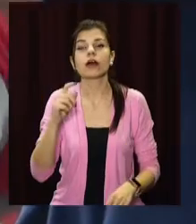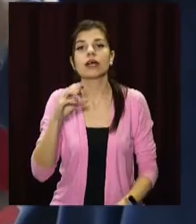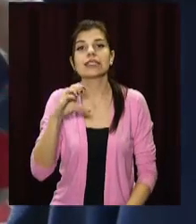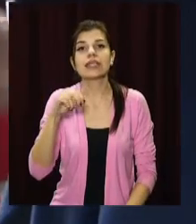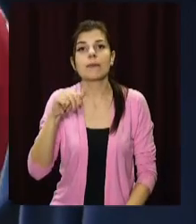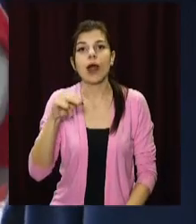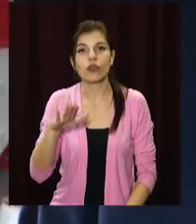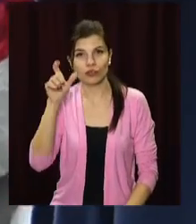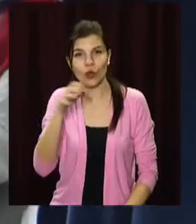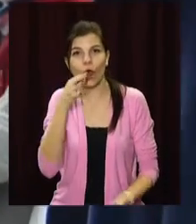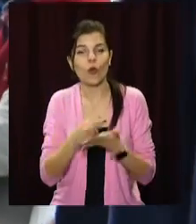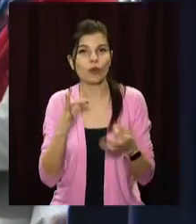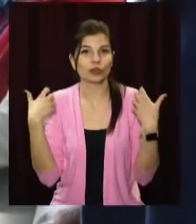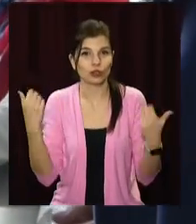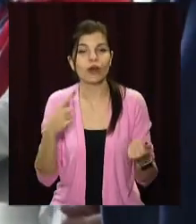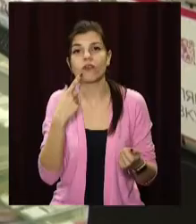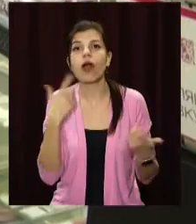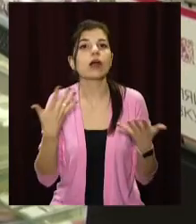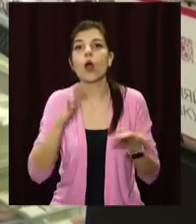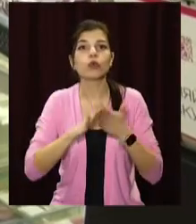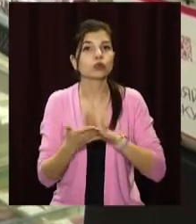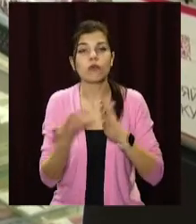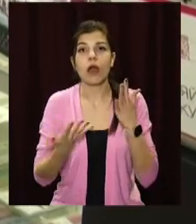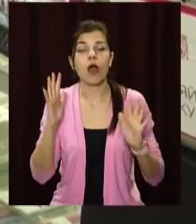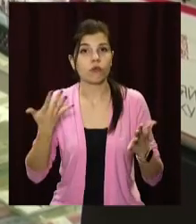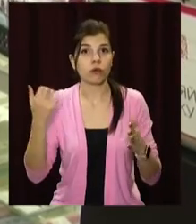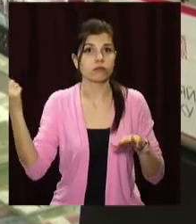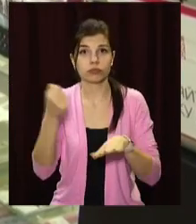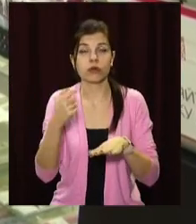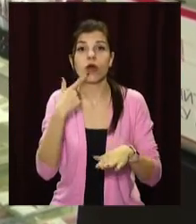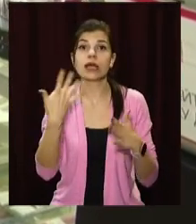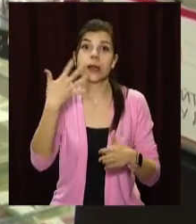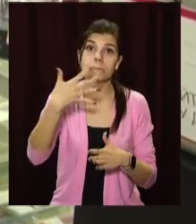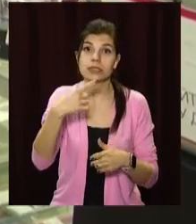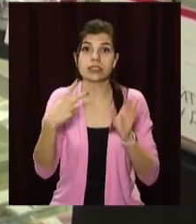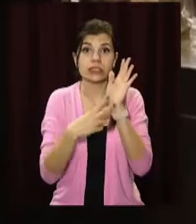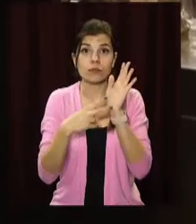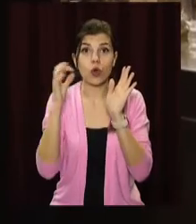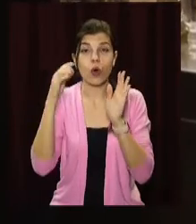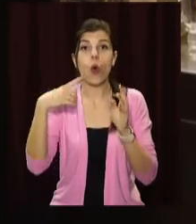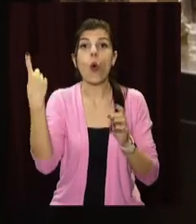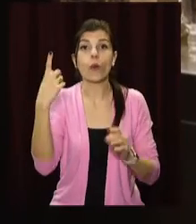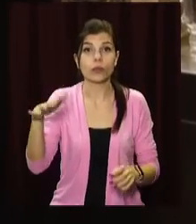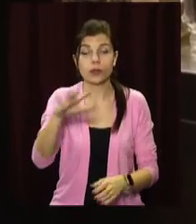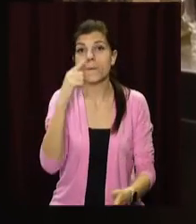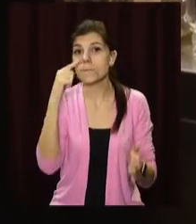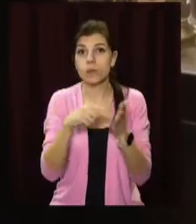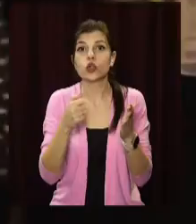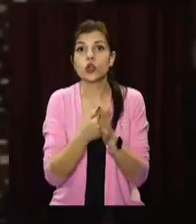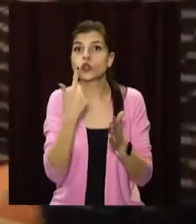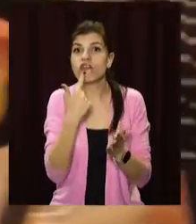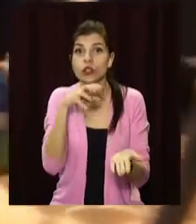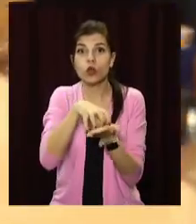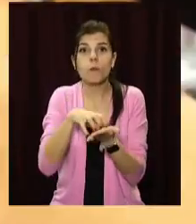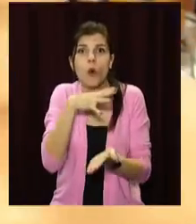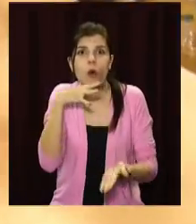озвучив умови, при яких в Україні можуть ввести локдаун, якщо 50-70 областей потраплять до червоної